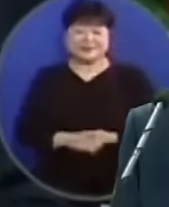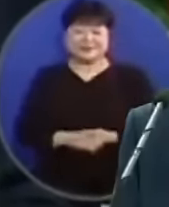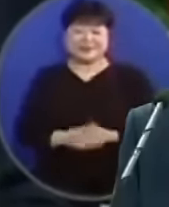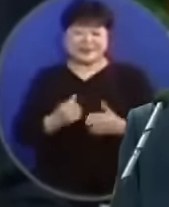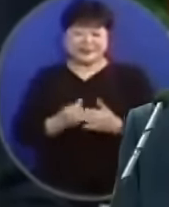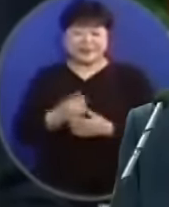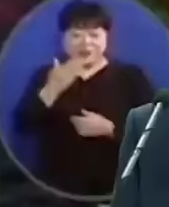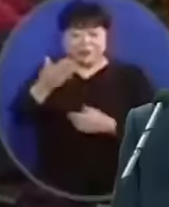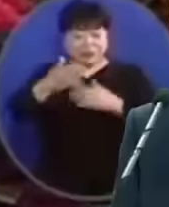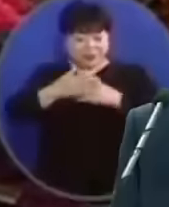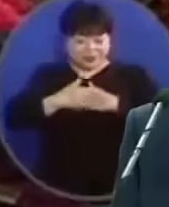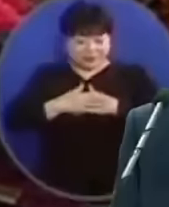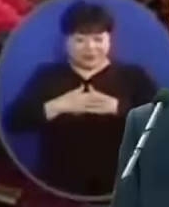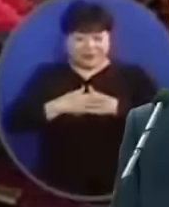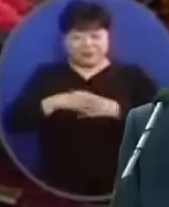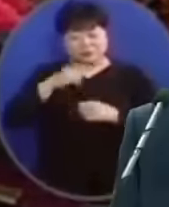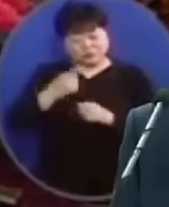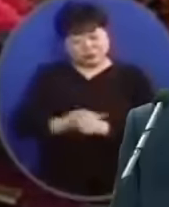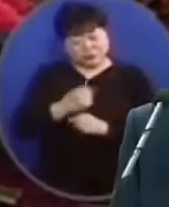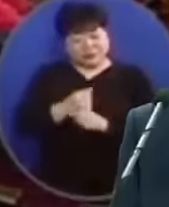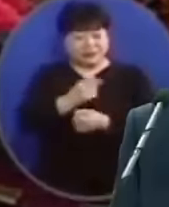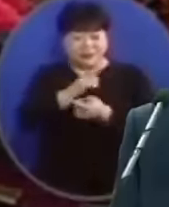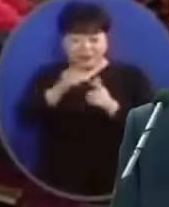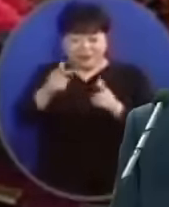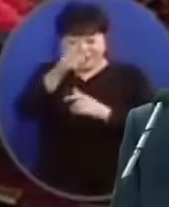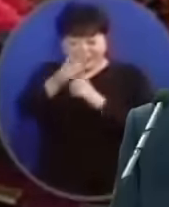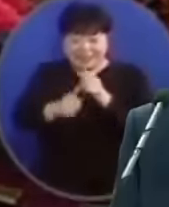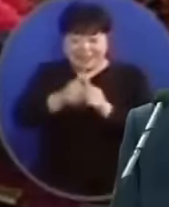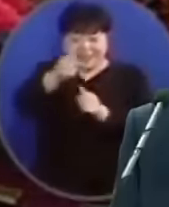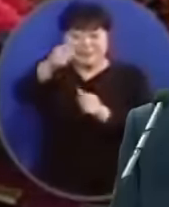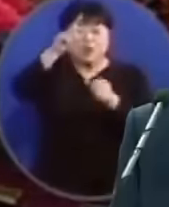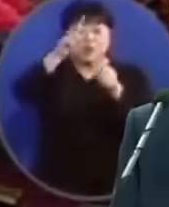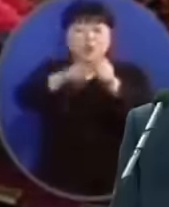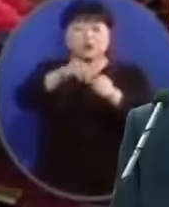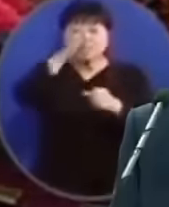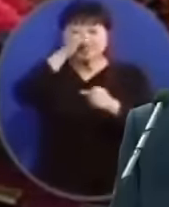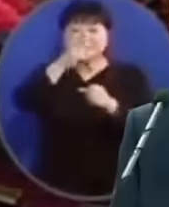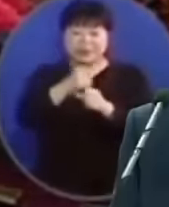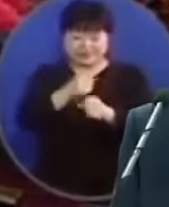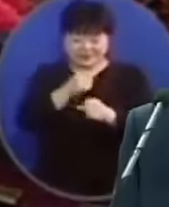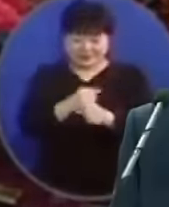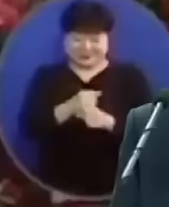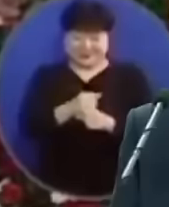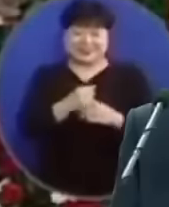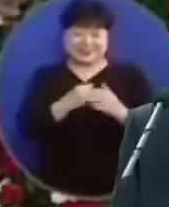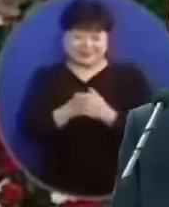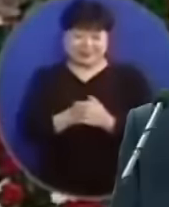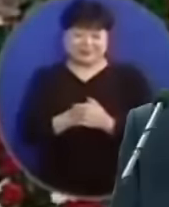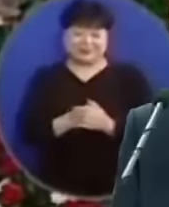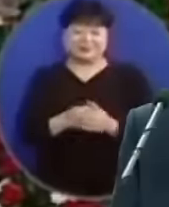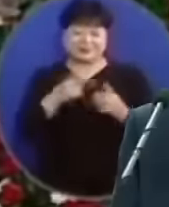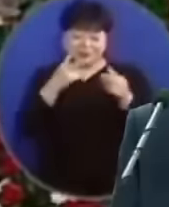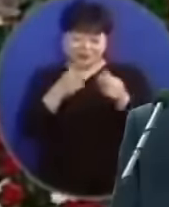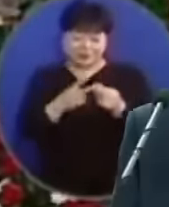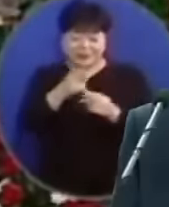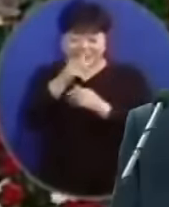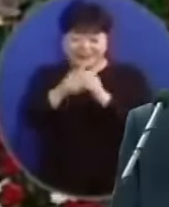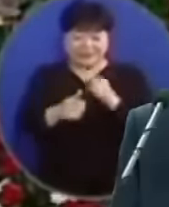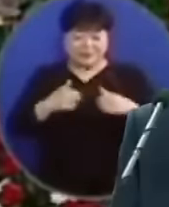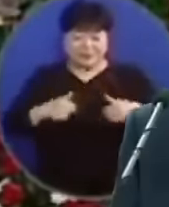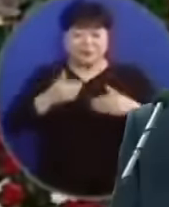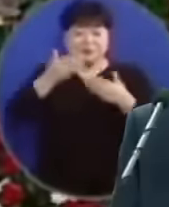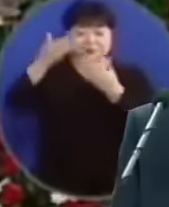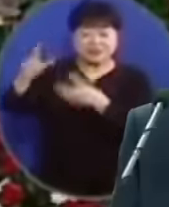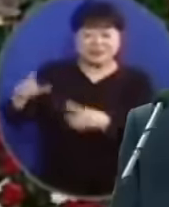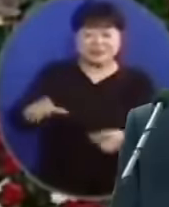그러므로 여러분과 나는 우연히 지어진 것이 아닙니다. 하나님이 다 목적이 있어 지으신 것입니다. 그러므로 우리가 둘째 하나님을 기쁘시게